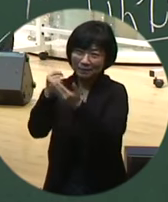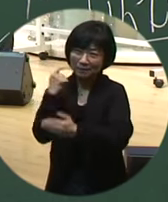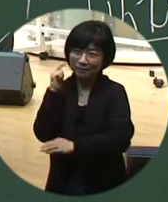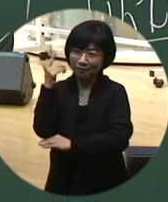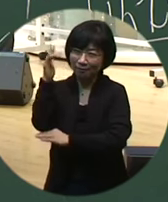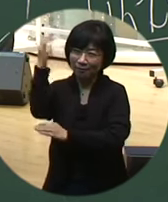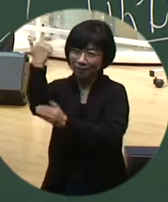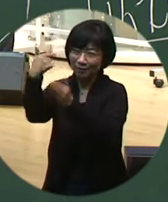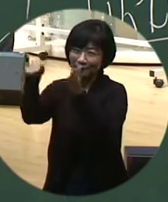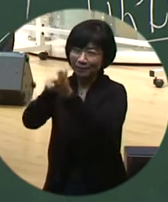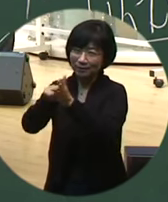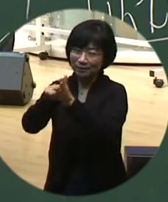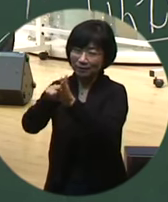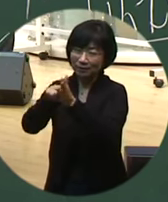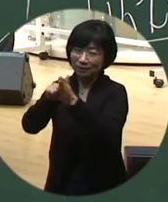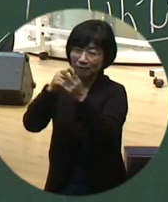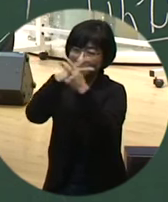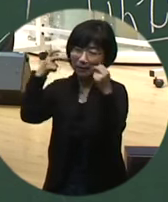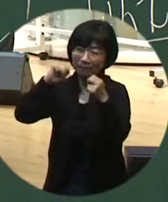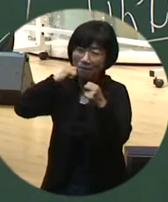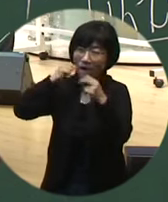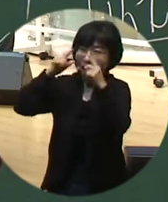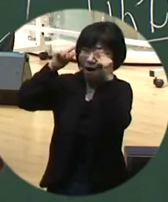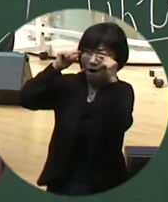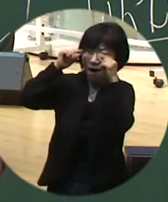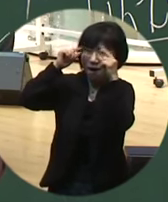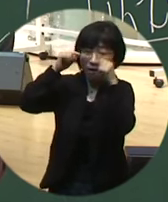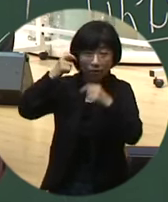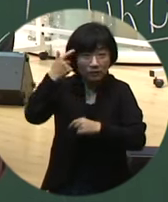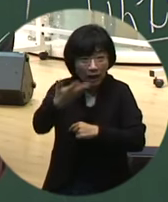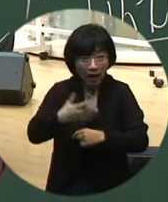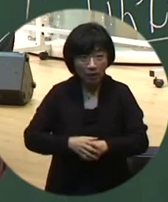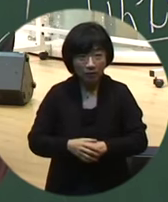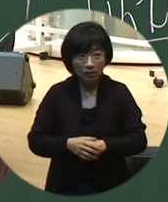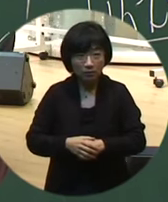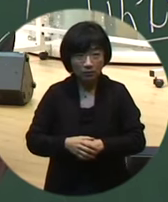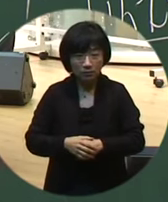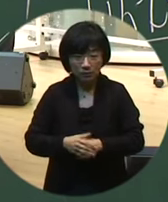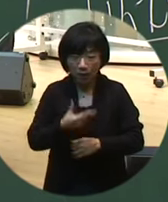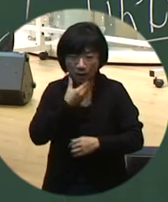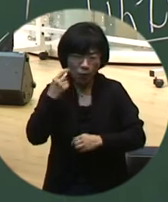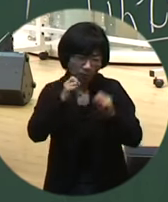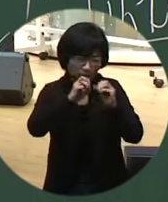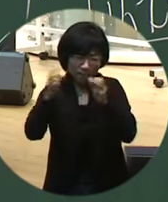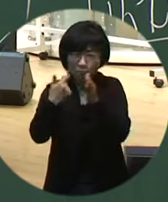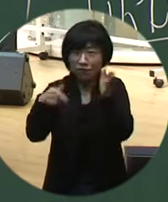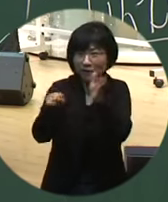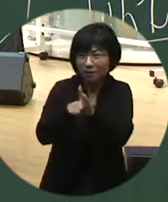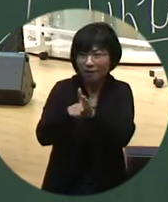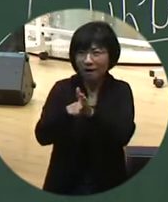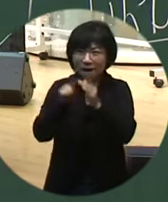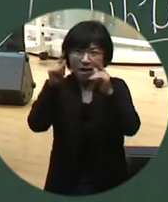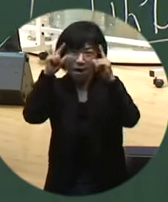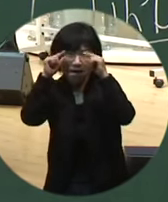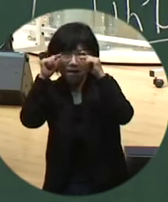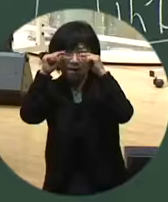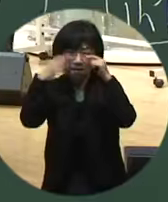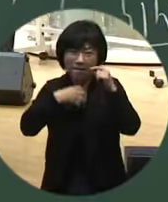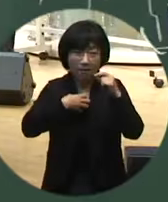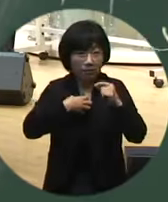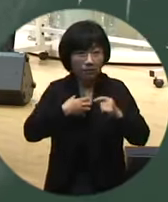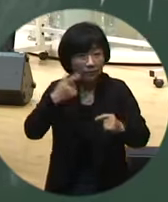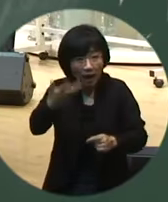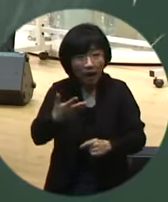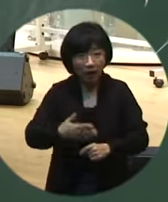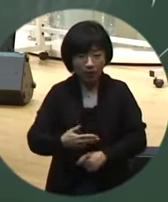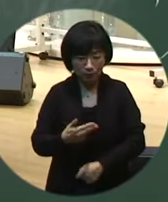God? 정말로 이 복음 운동 때문에 우리가 잠 설친 적은 없잖아요. Have you lost sleep over the fact that we want to really carry out this gospel movement? 전부 창세기